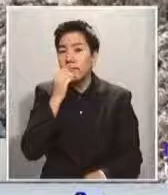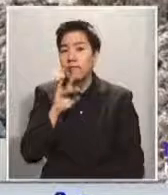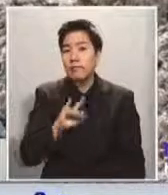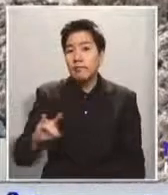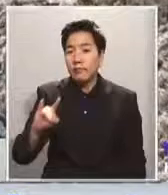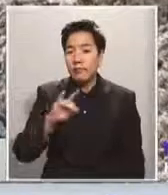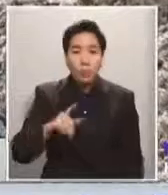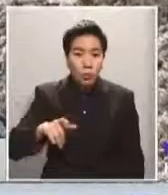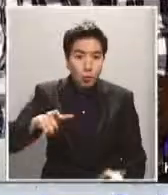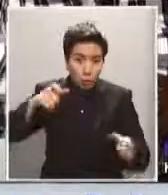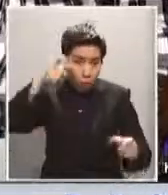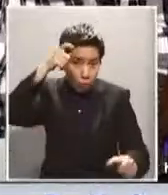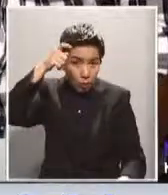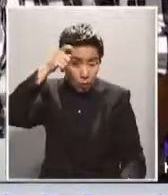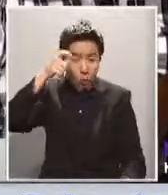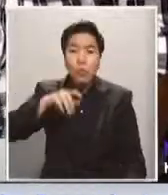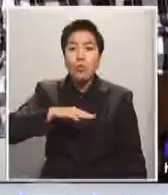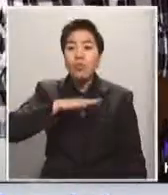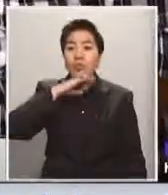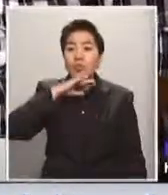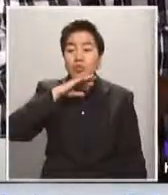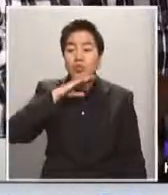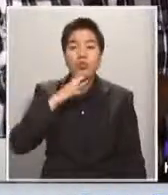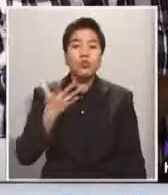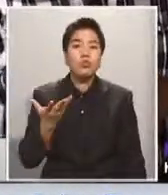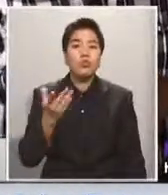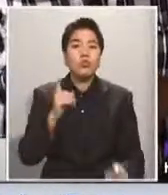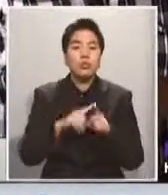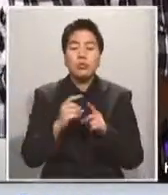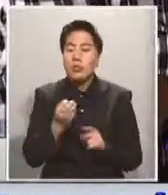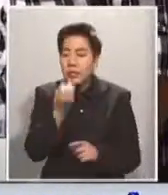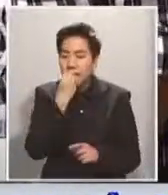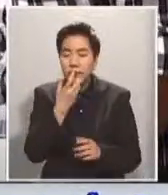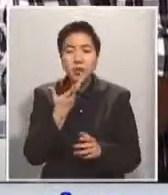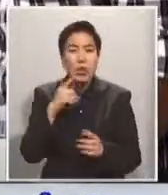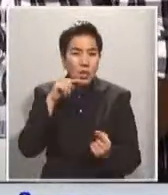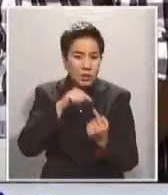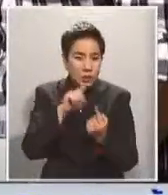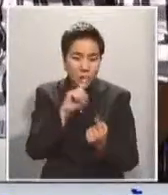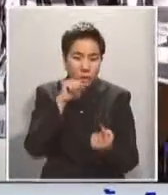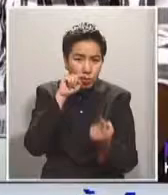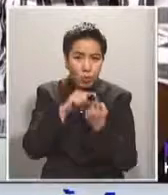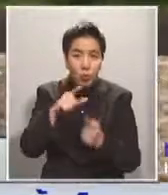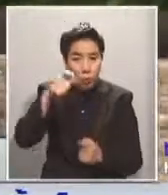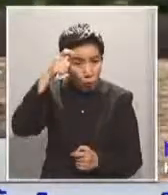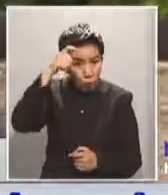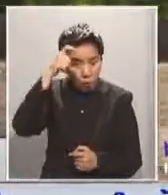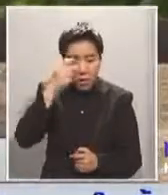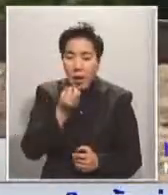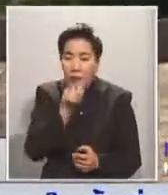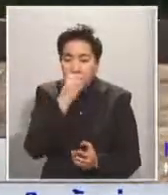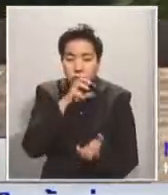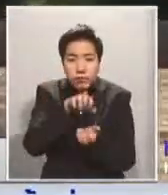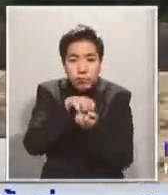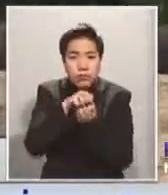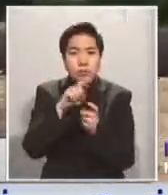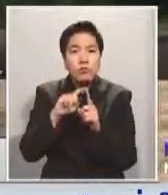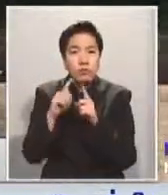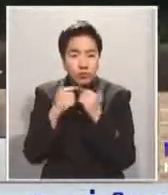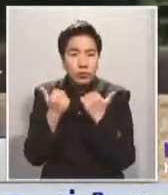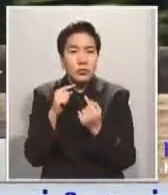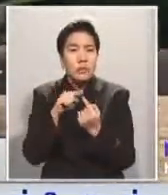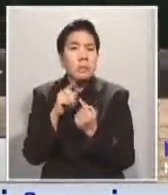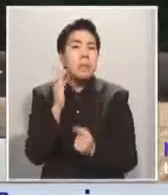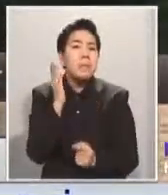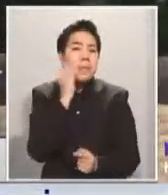วัวหมูครับหลักใหญ่ก็จะเป็นวัวครับ โอ้เป็นอาหารวัว ครับ นอกจากเป็นกากแป้